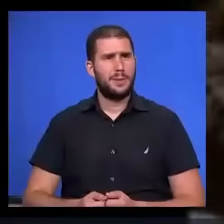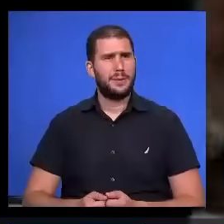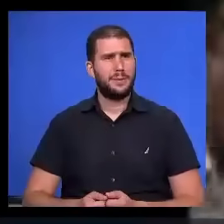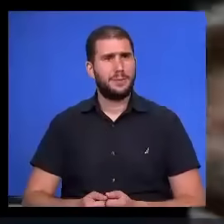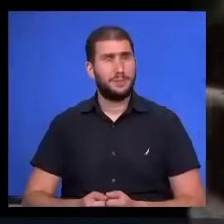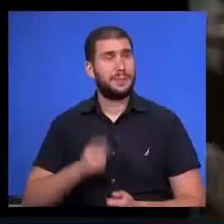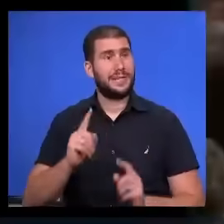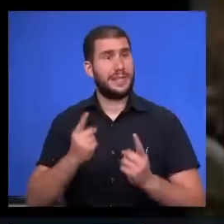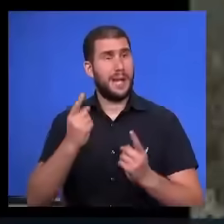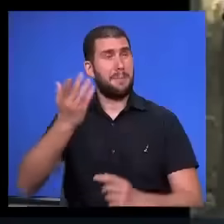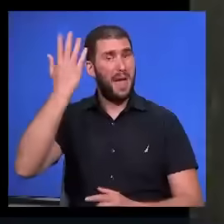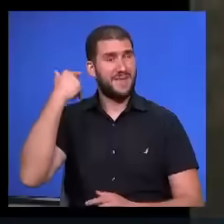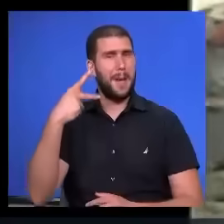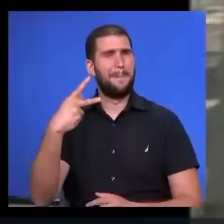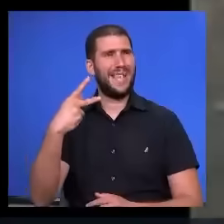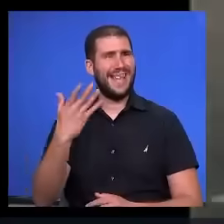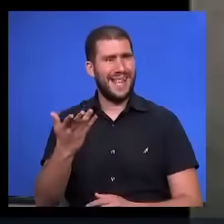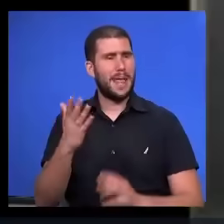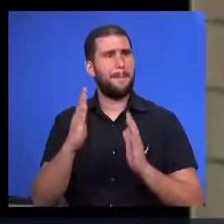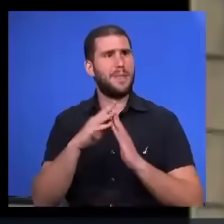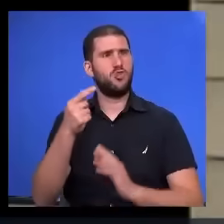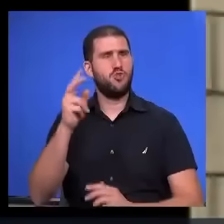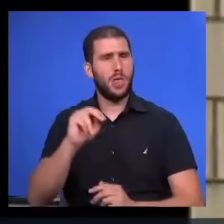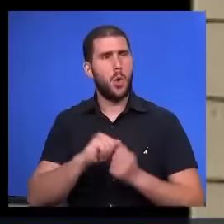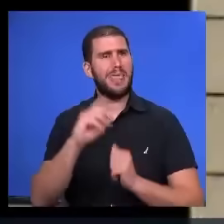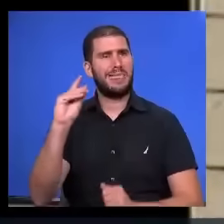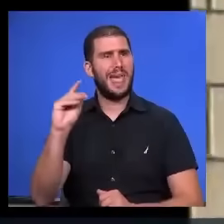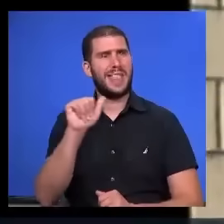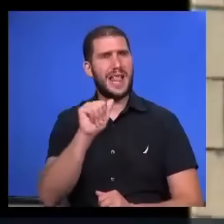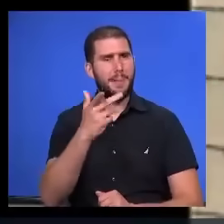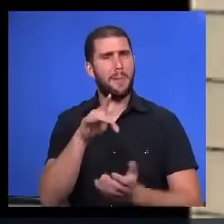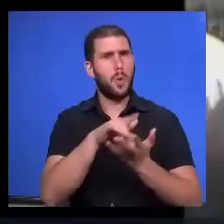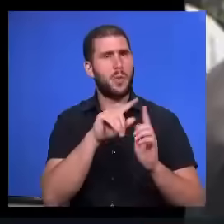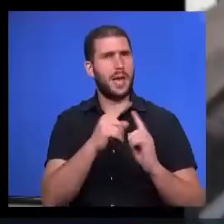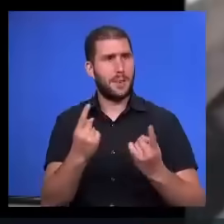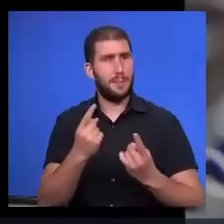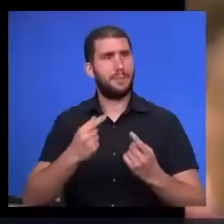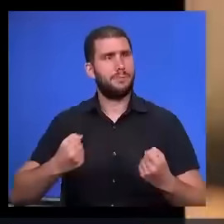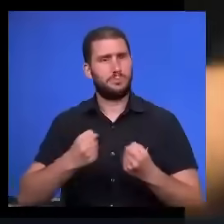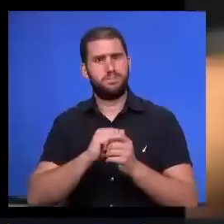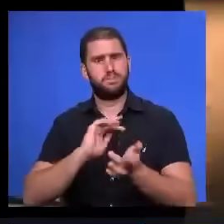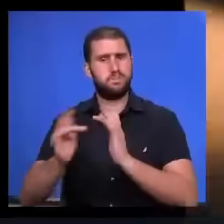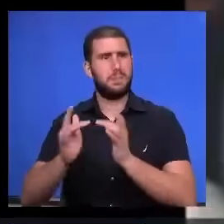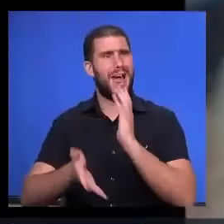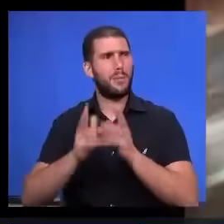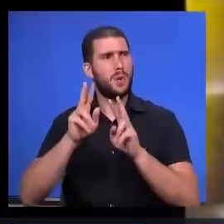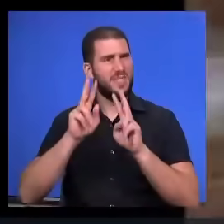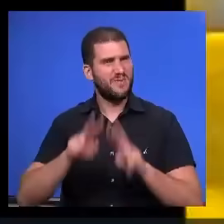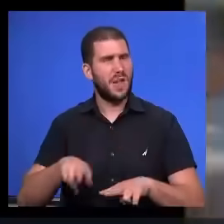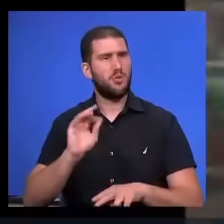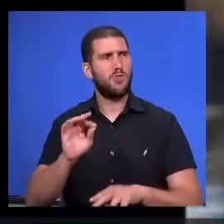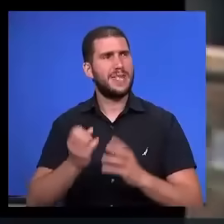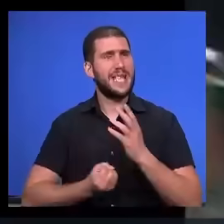זה קרה בעבר בפקיעין, בבית ג'אן, בדלת אל קרמל ובמוקדים אחרים. התנגשויות אלימות עד זוב דם,